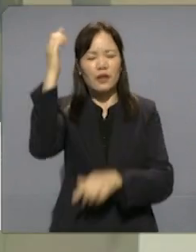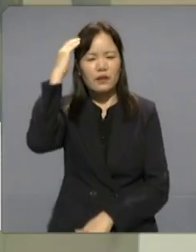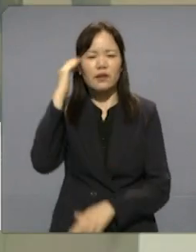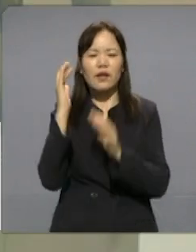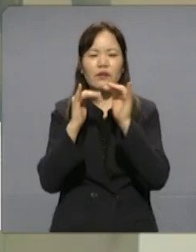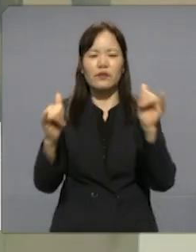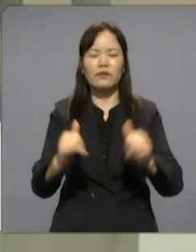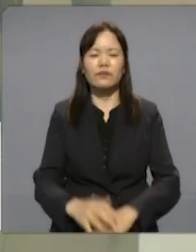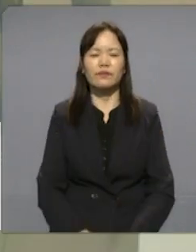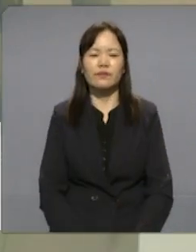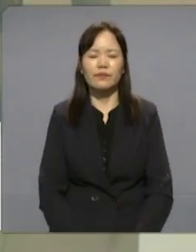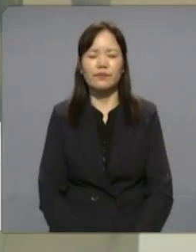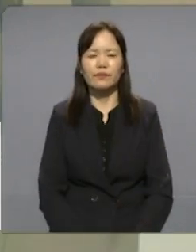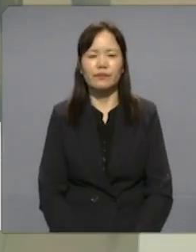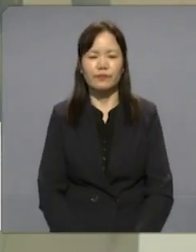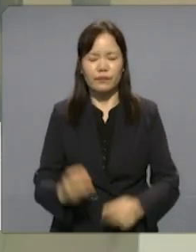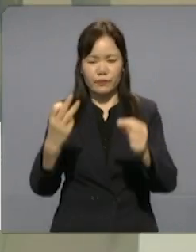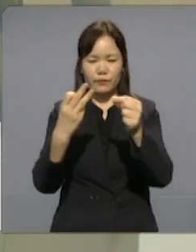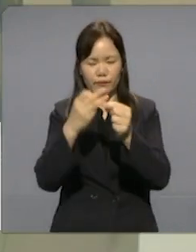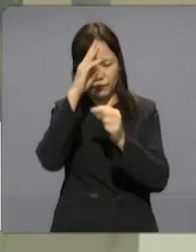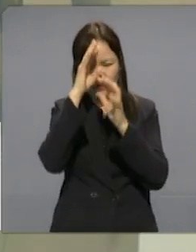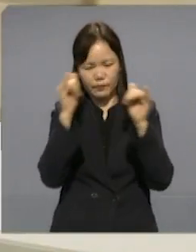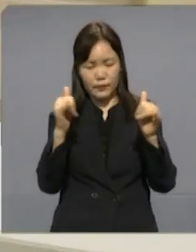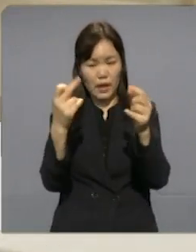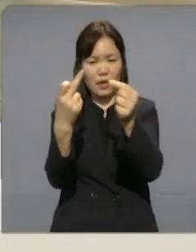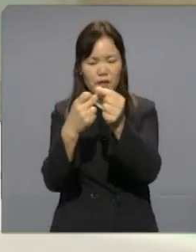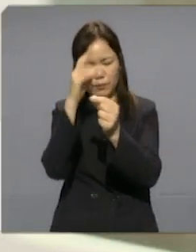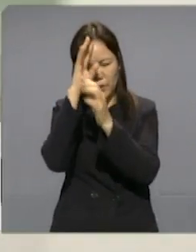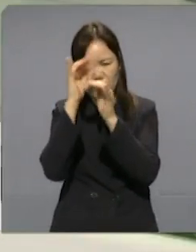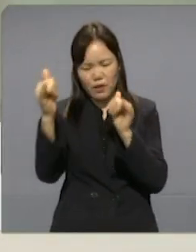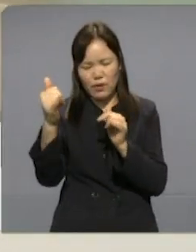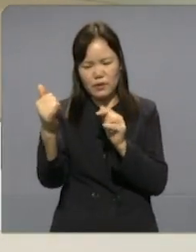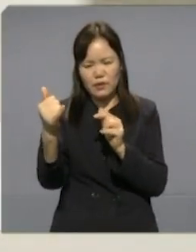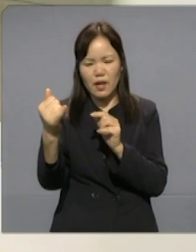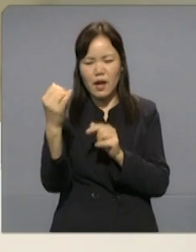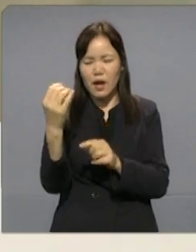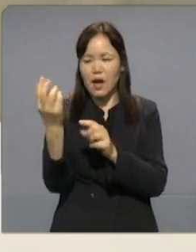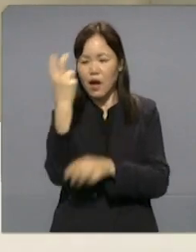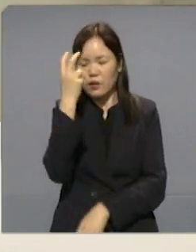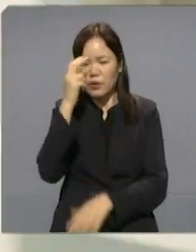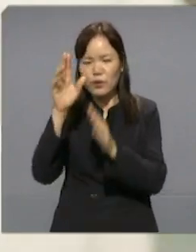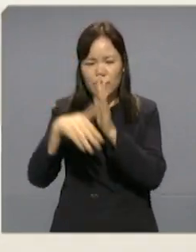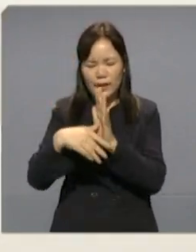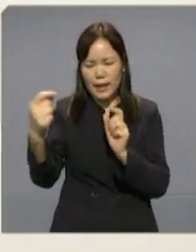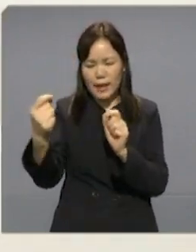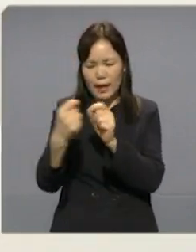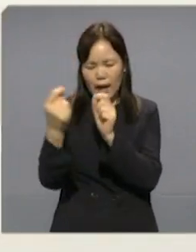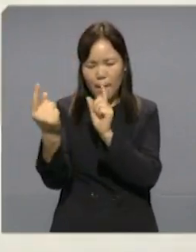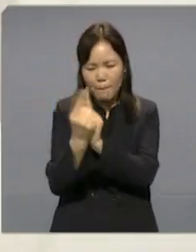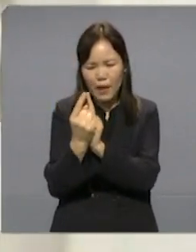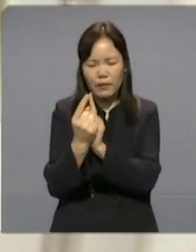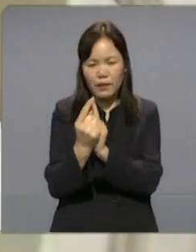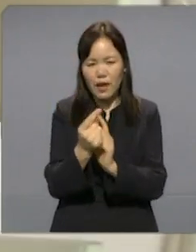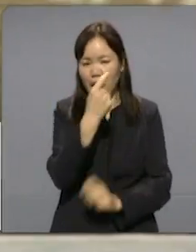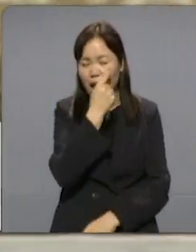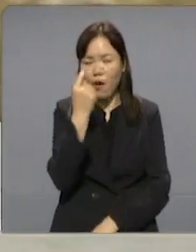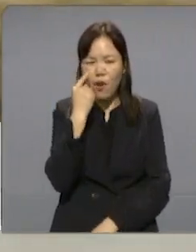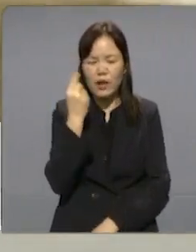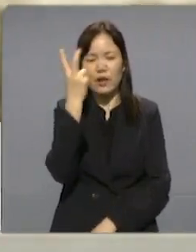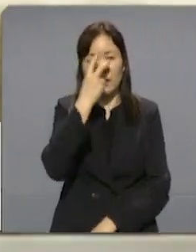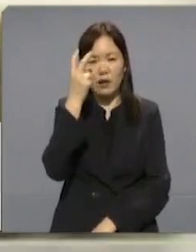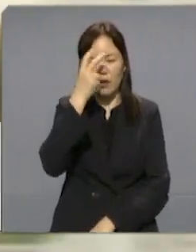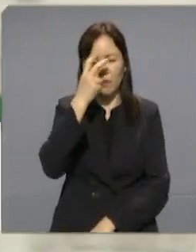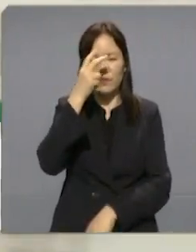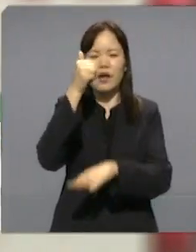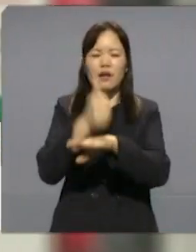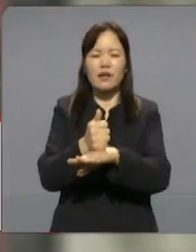내국인입니다. 13번째 환자는 12번째 환자 역학조사 중 밀접 접촉자를 확인해 검사를 진행한 결과